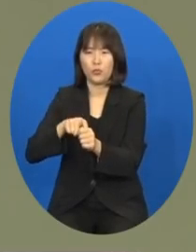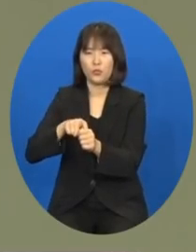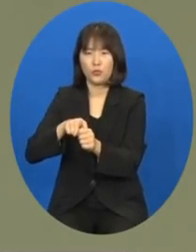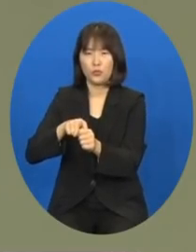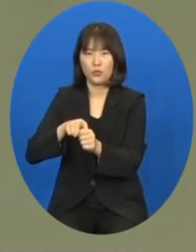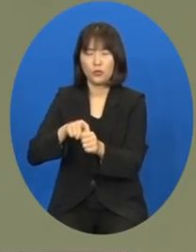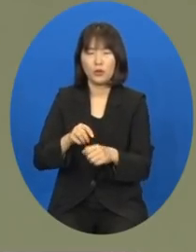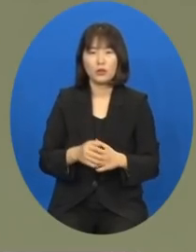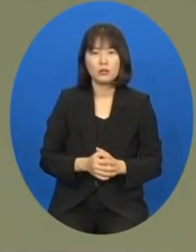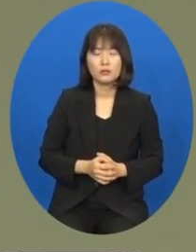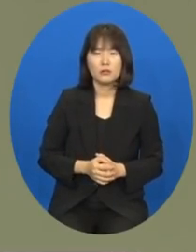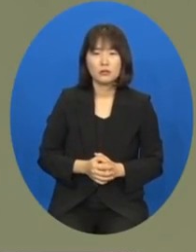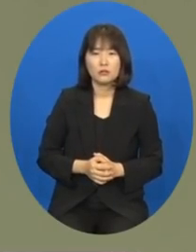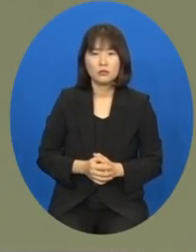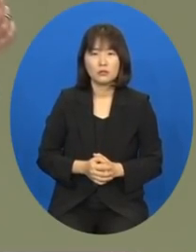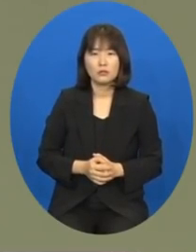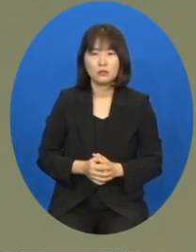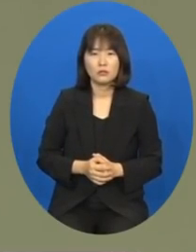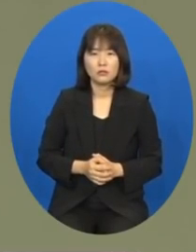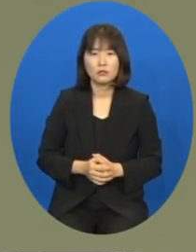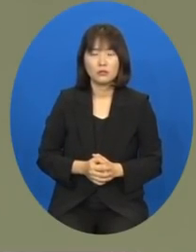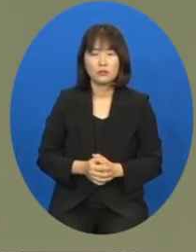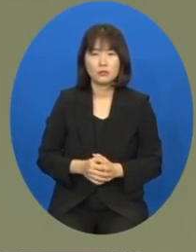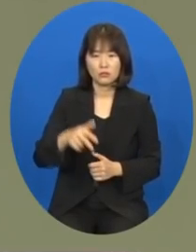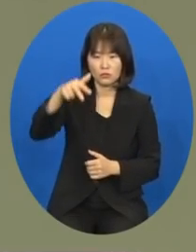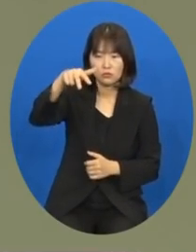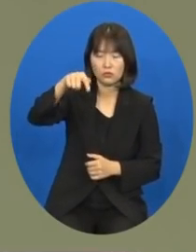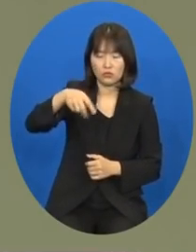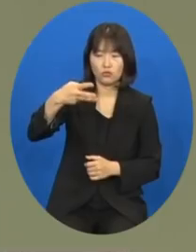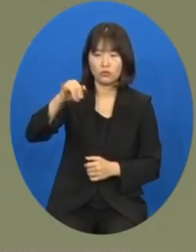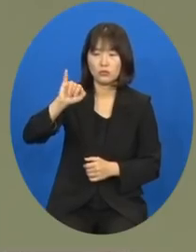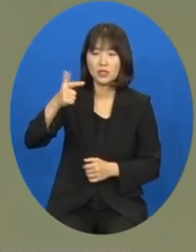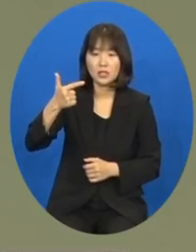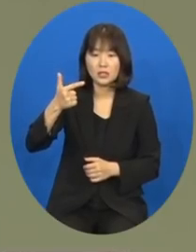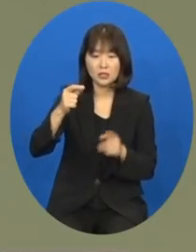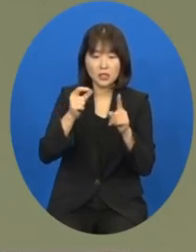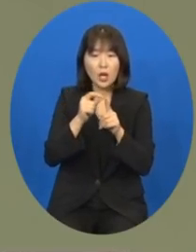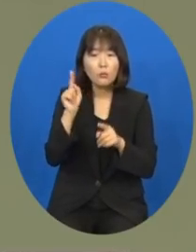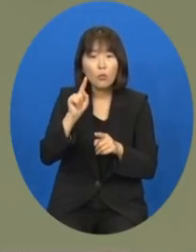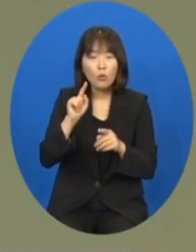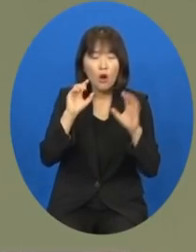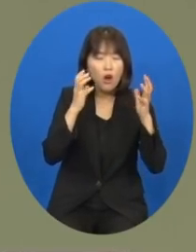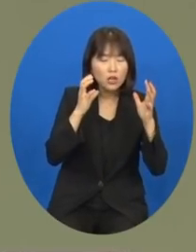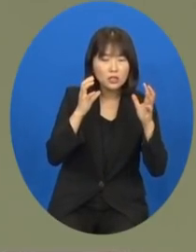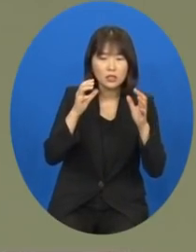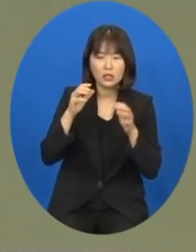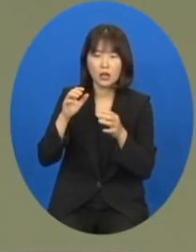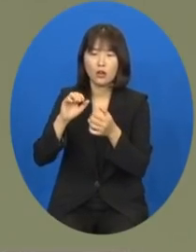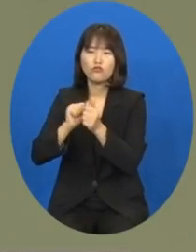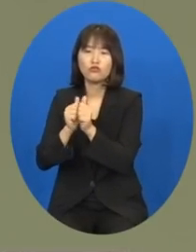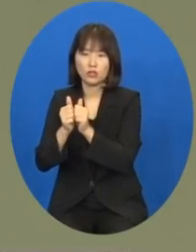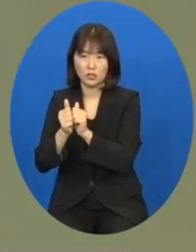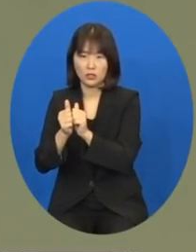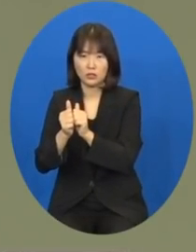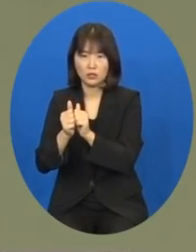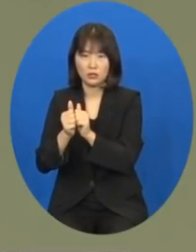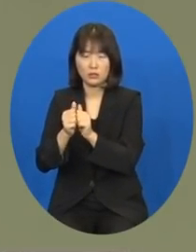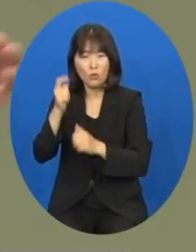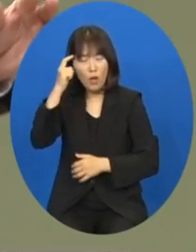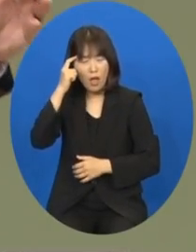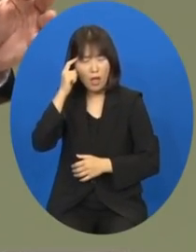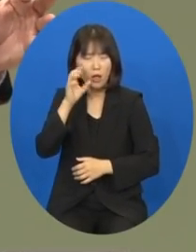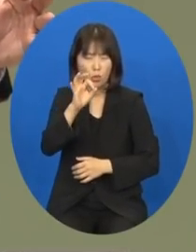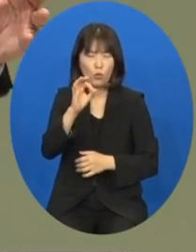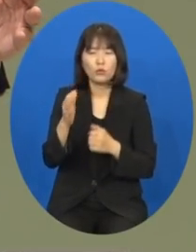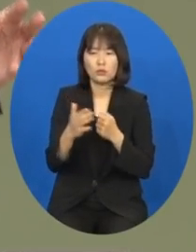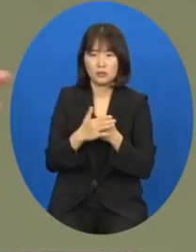왜 줄인 이라는 단어가 나왔어요 어린이와 주식 그래서 줄인 이자나 왜 어린이가 주식을 합니까 돈이죠 어쩜 이